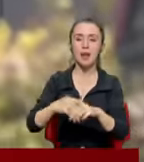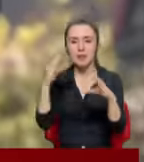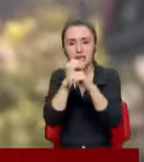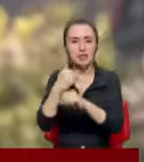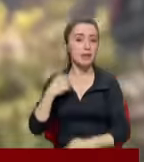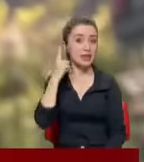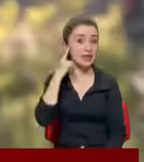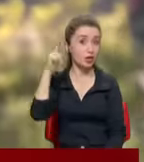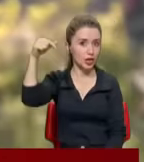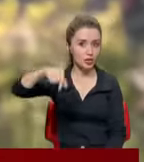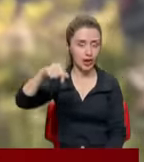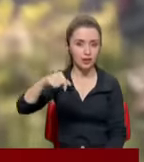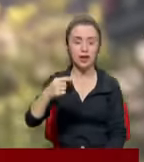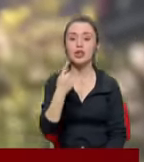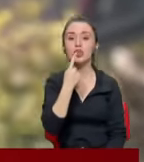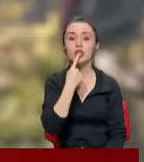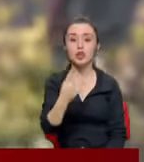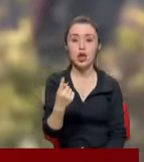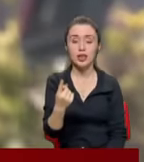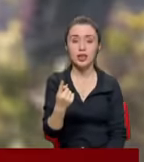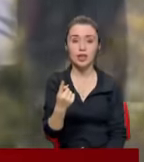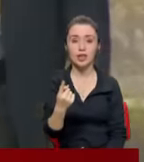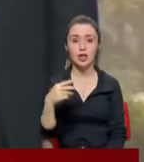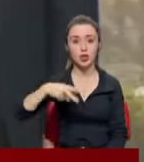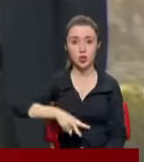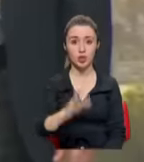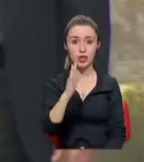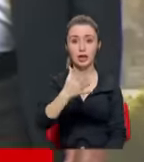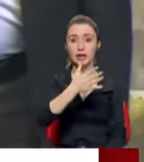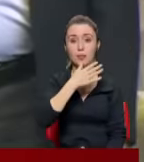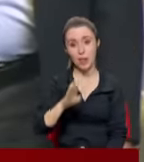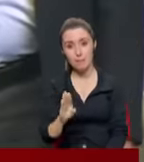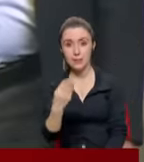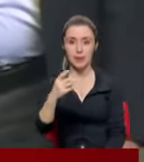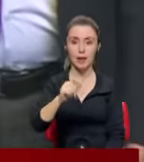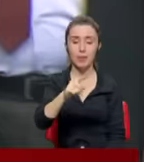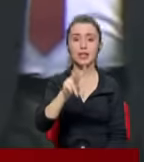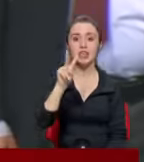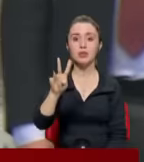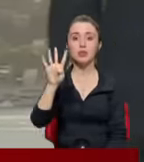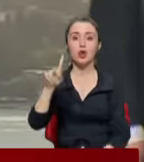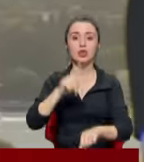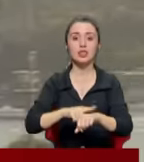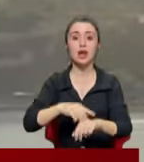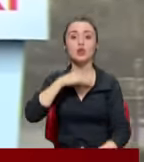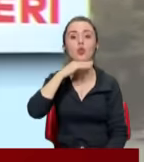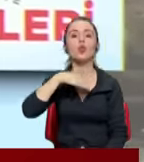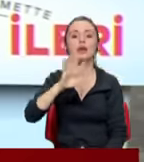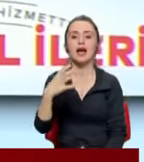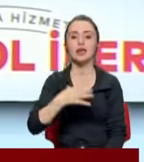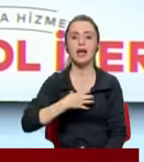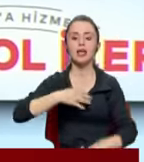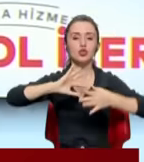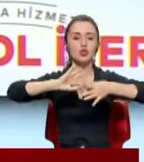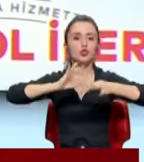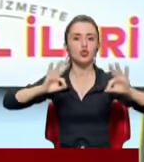beni dinliyorlar şu anda söylediklerini yolda giderken bile döndüren 24 saat olmadan kendi